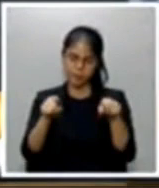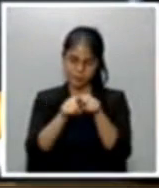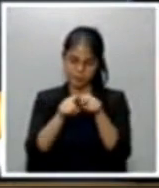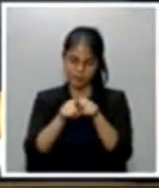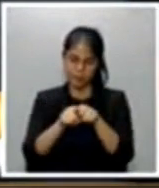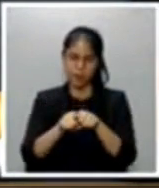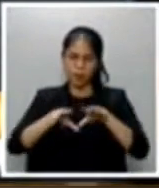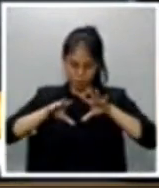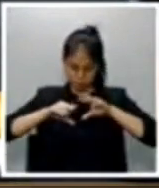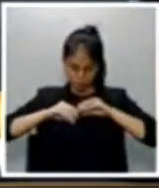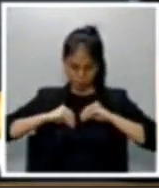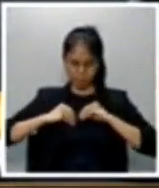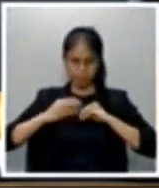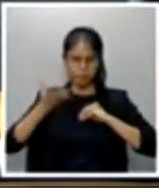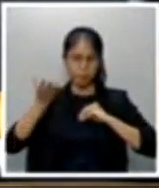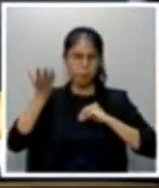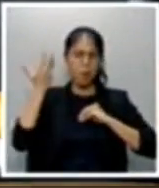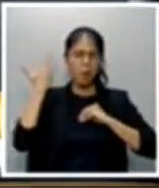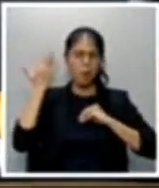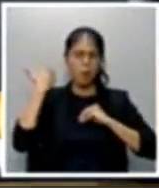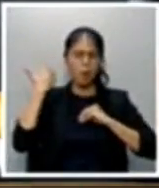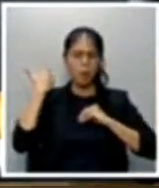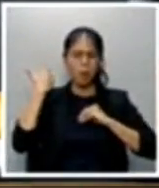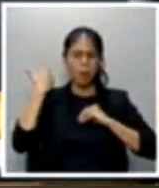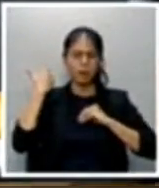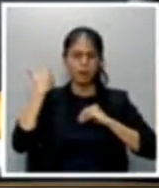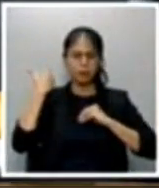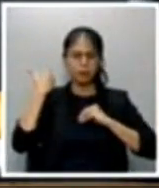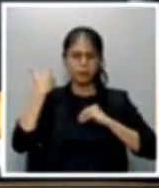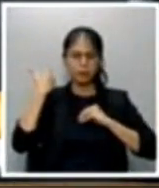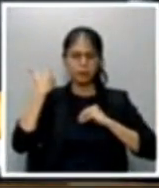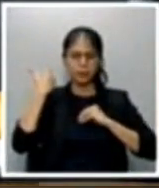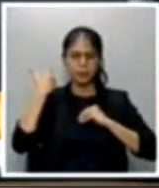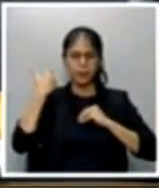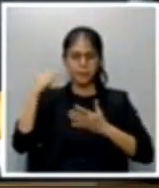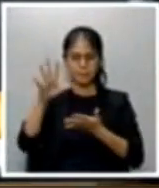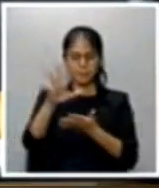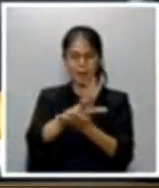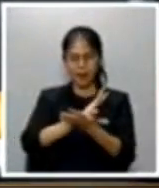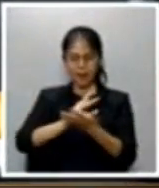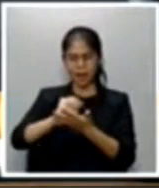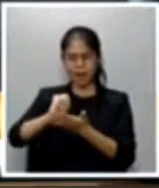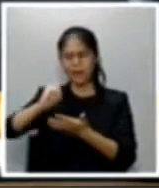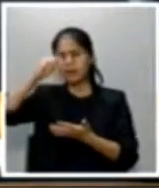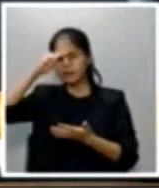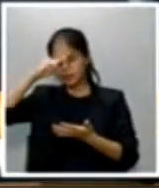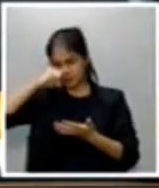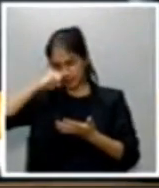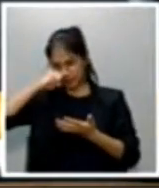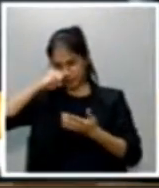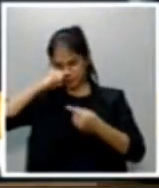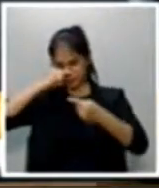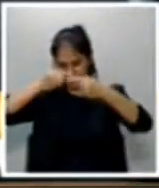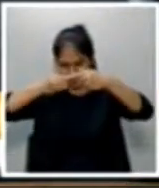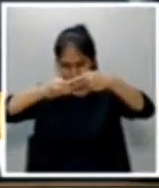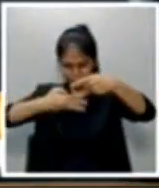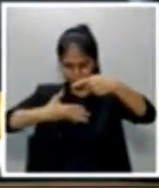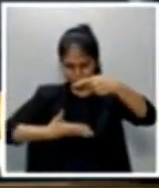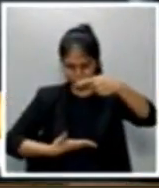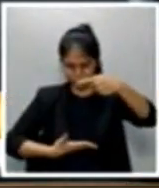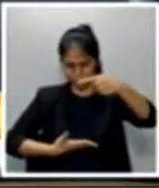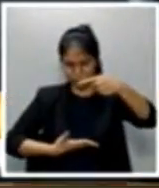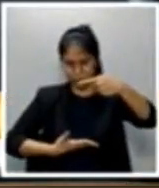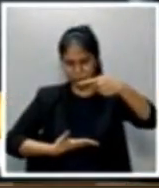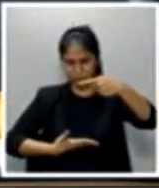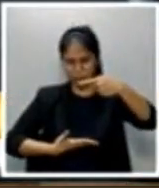ต้องยอมรับว่าที่ผ่านมาเนี่ยอันดับของประเทศอันดับของมหาลัยของประเทศไทยเนี่ยค่อนข้างที่จะไ